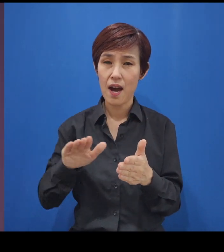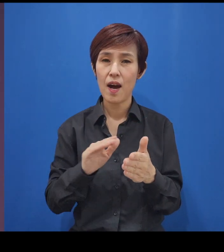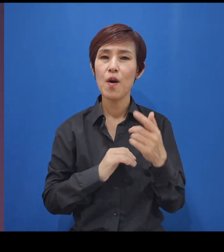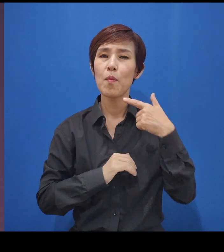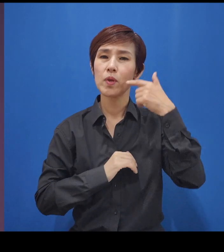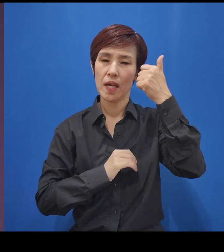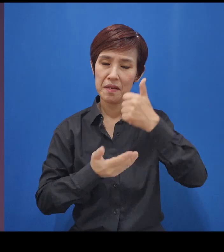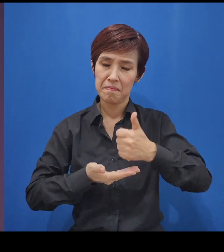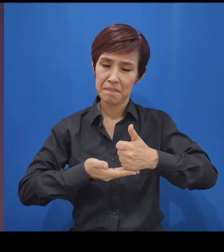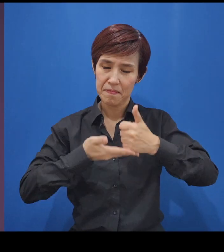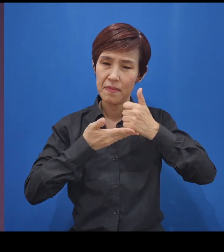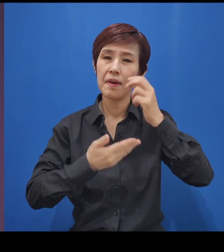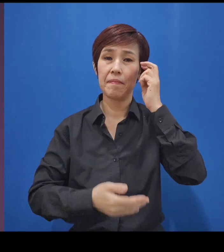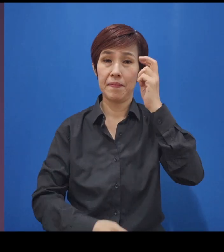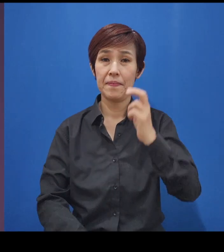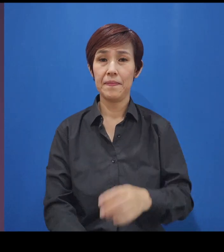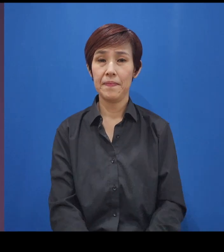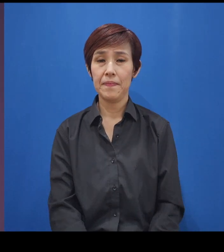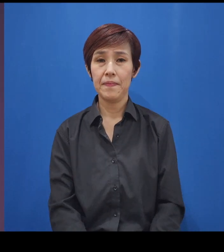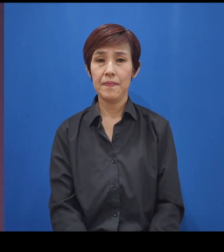저를 목사라고 부를 거예요.